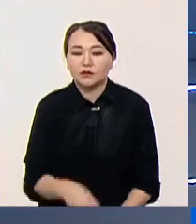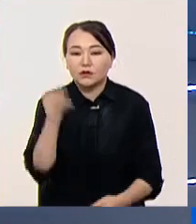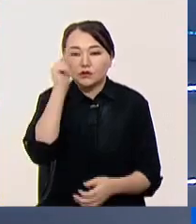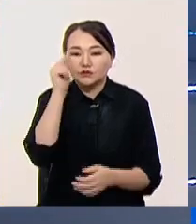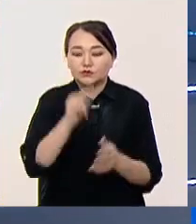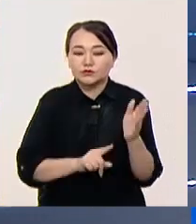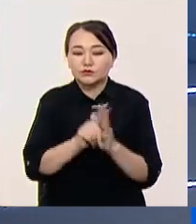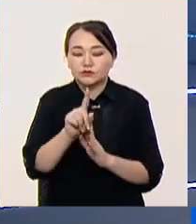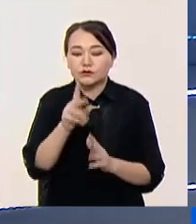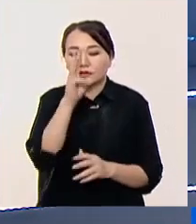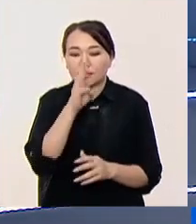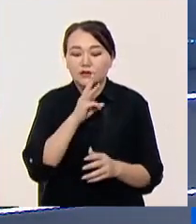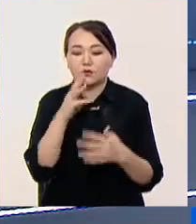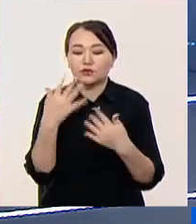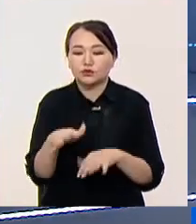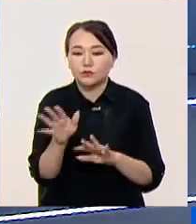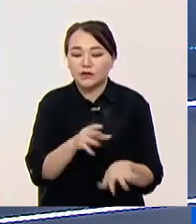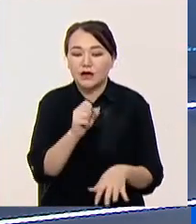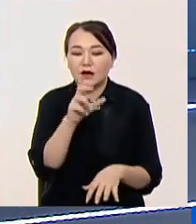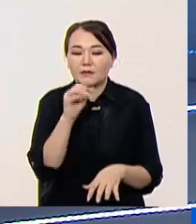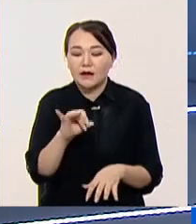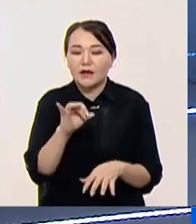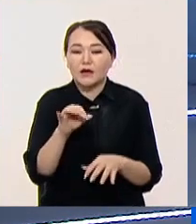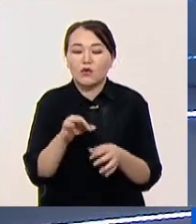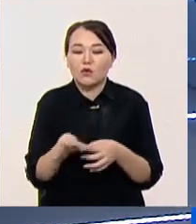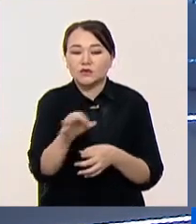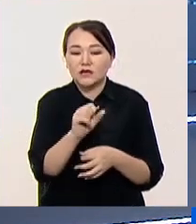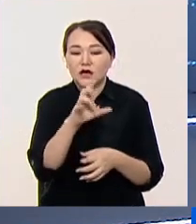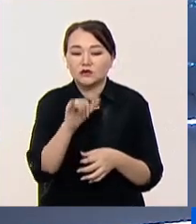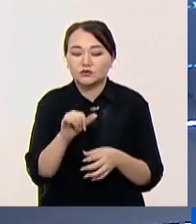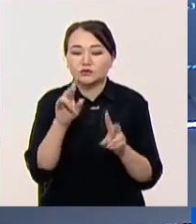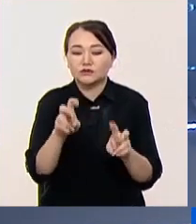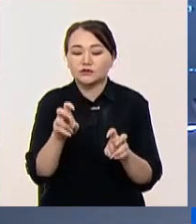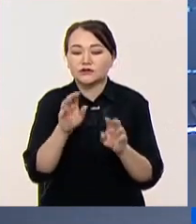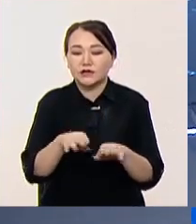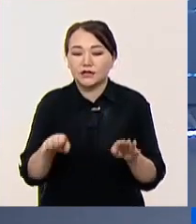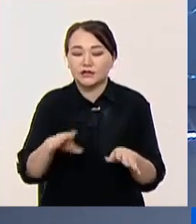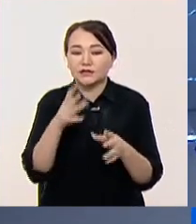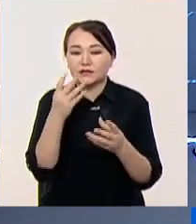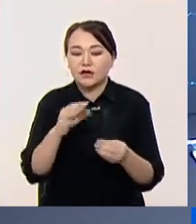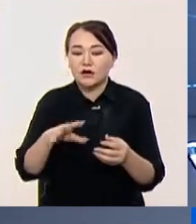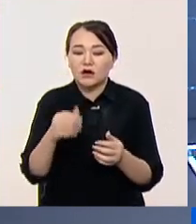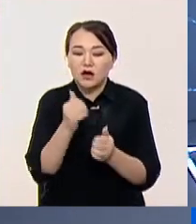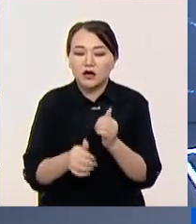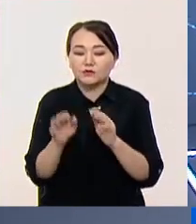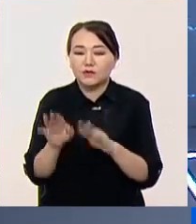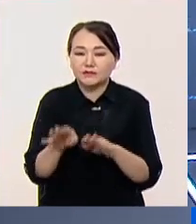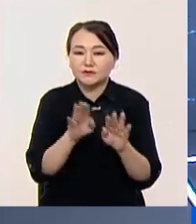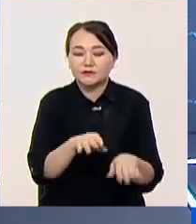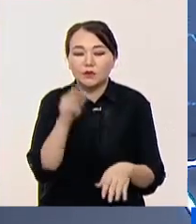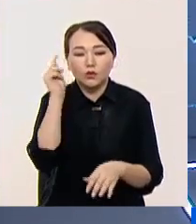Сабақтың басталғанына 3 ай болса да, Абай облысының Ақсуат аудандағы оқушылар әлі күнге дейін сабақты әр жерде оқып жүр.